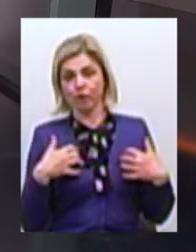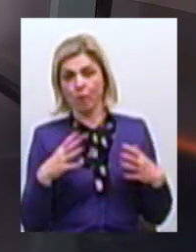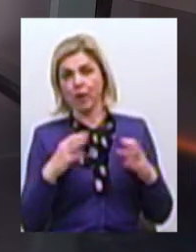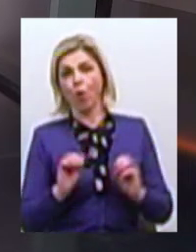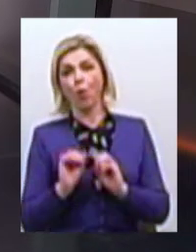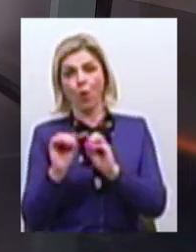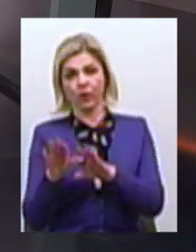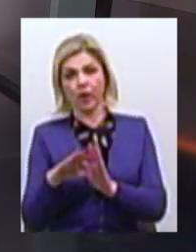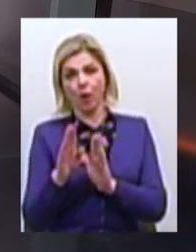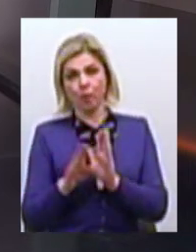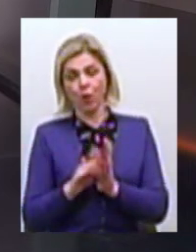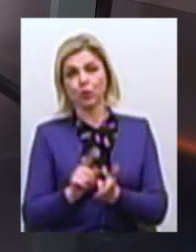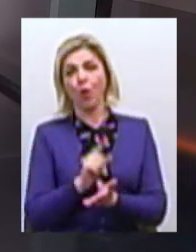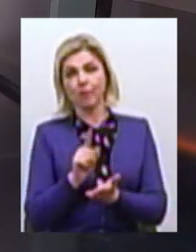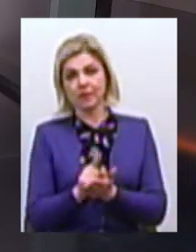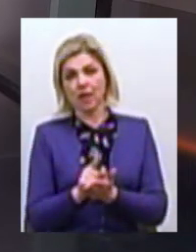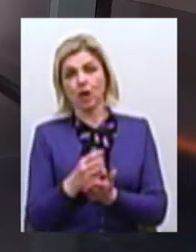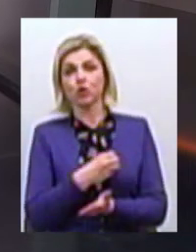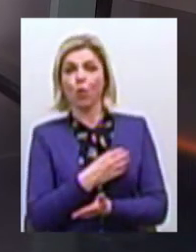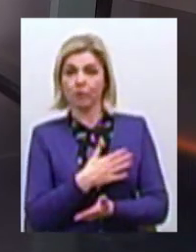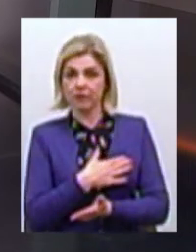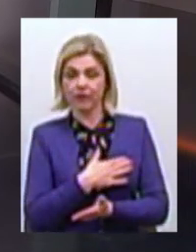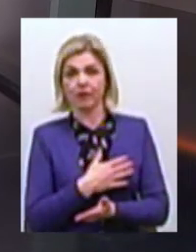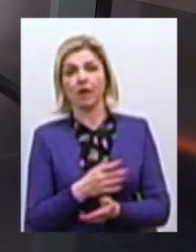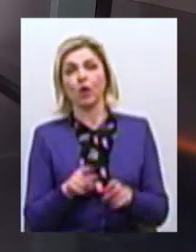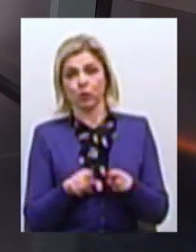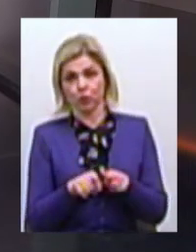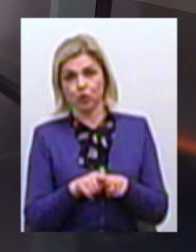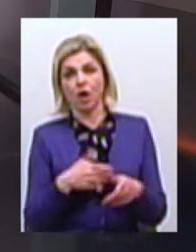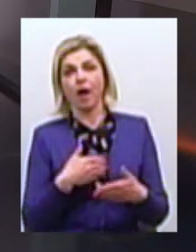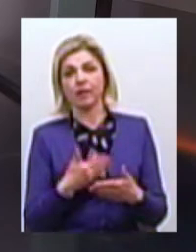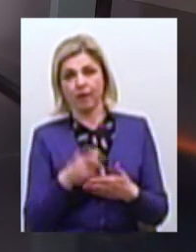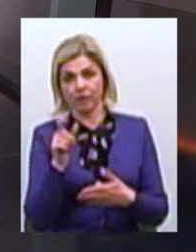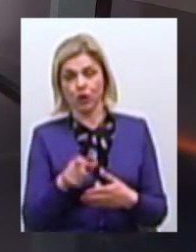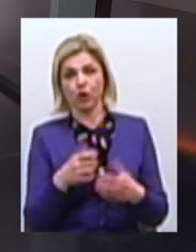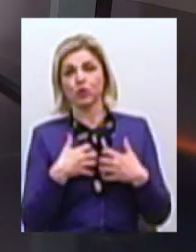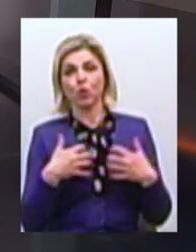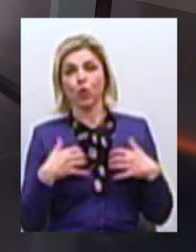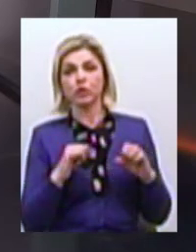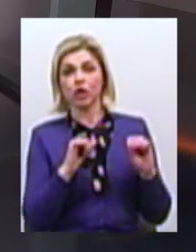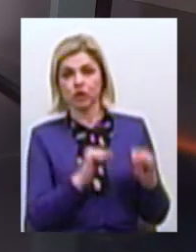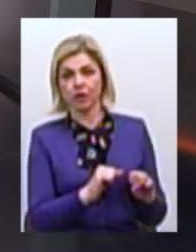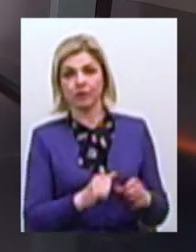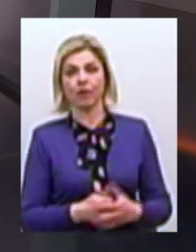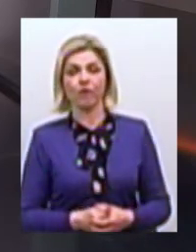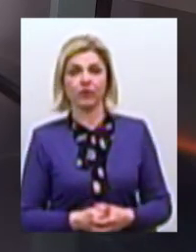под обязательство в собственность, кстати, тоже одна из активисток зоозащитников,